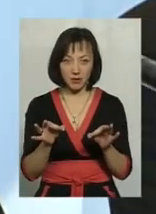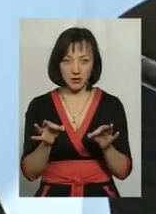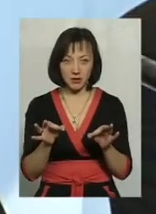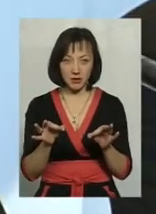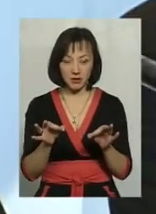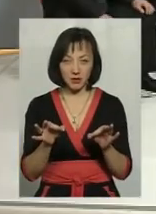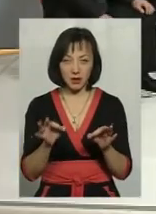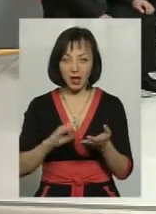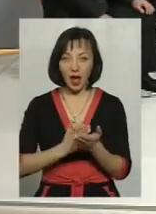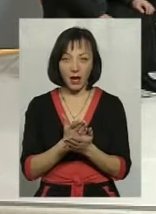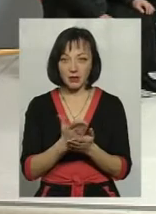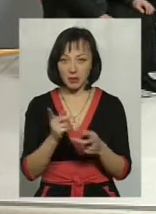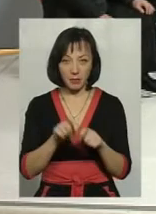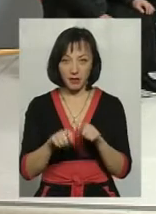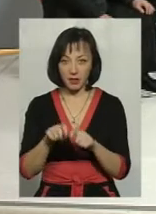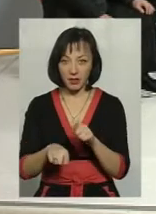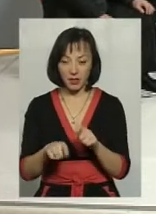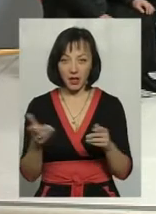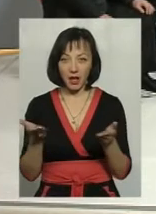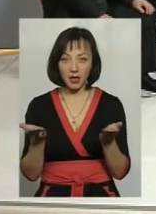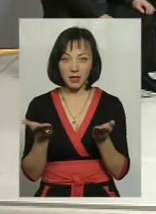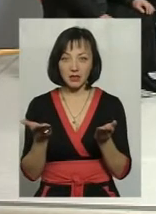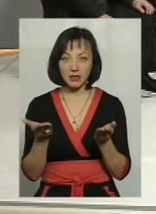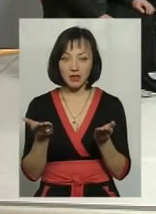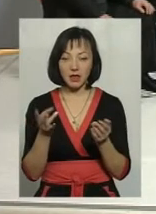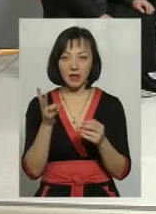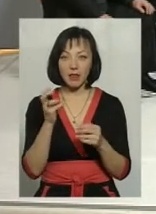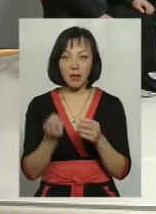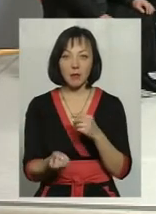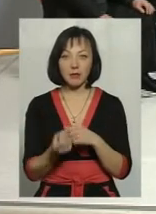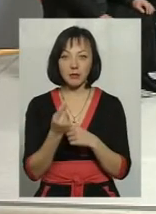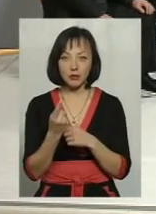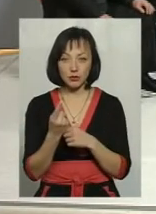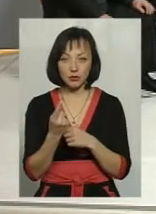Yes. Якість якого не перевірена, який не пройшов…